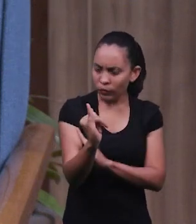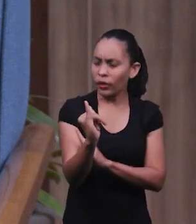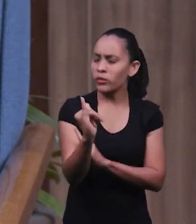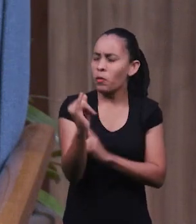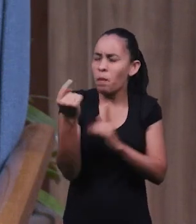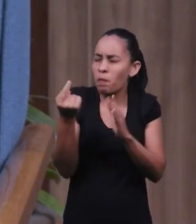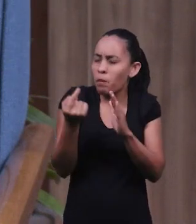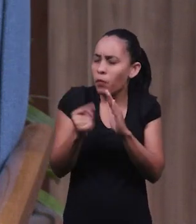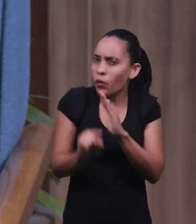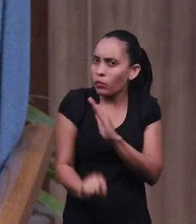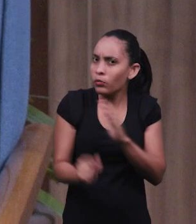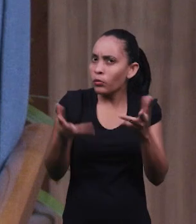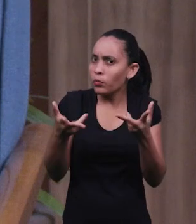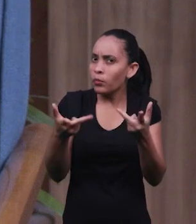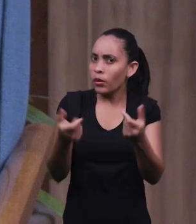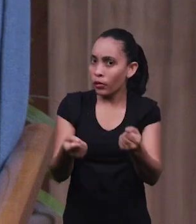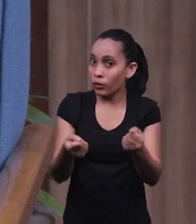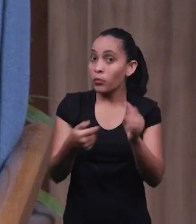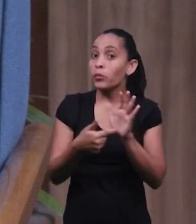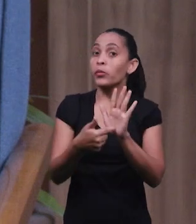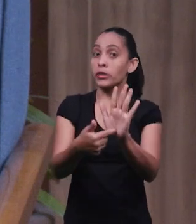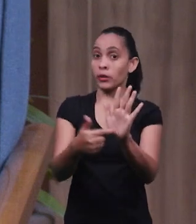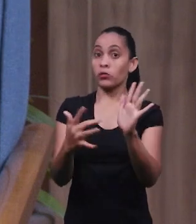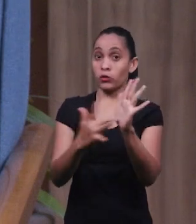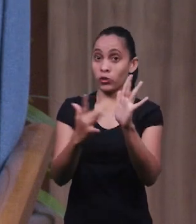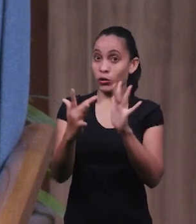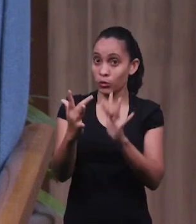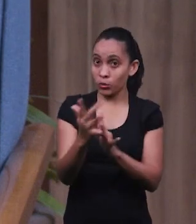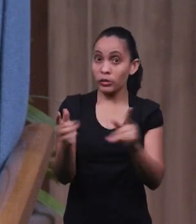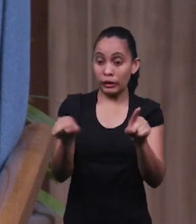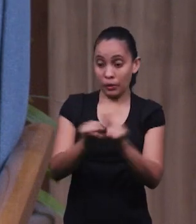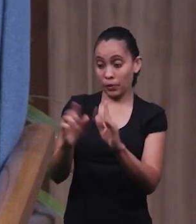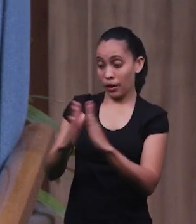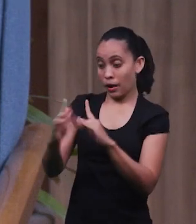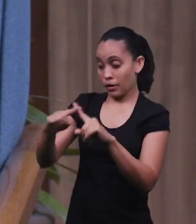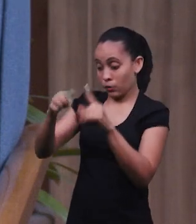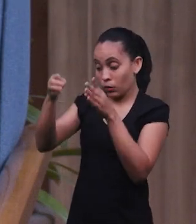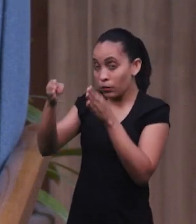merveilleux, en pointant vers Jésus l'Église.